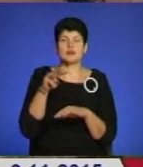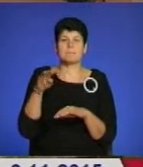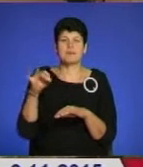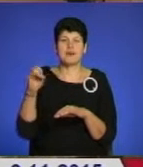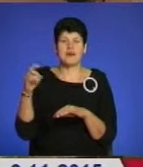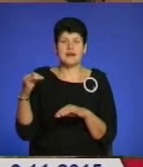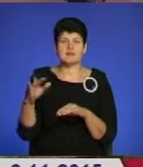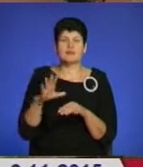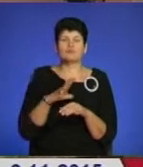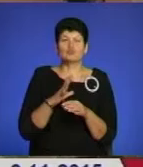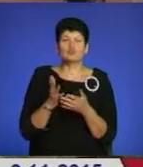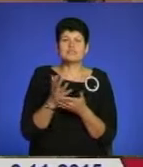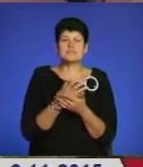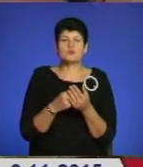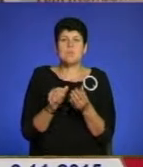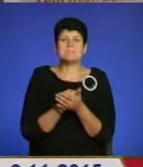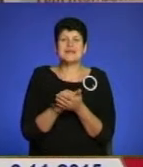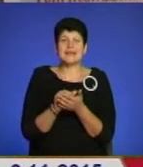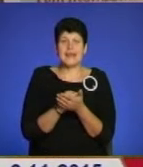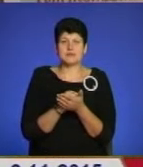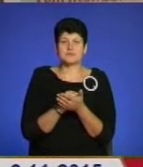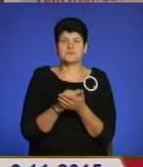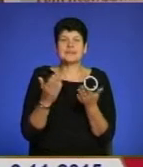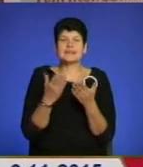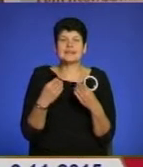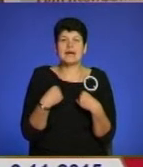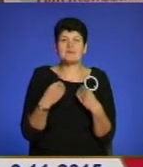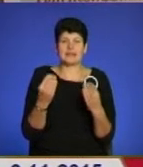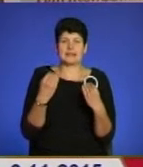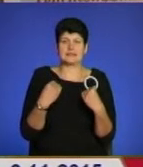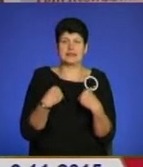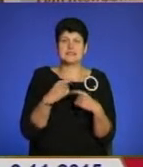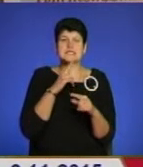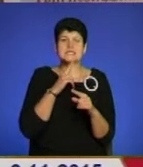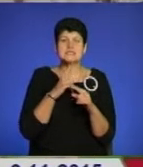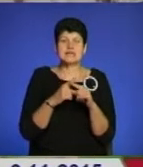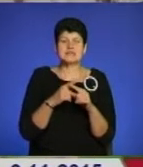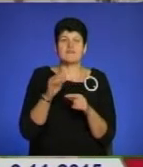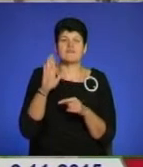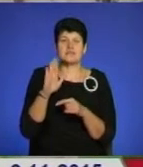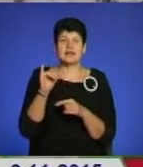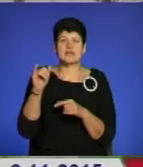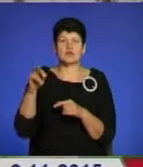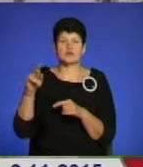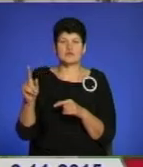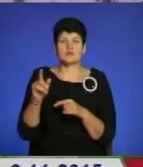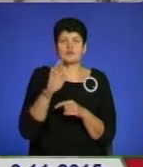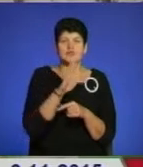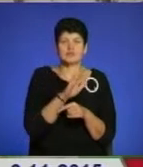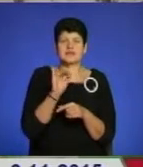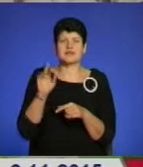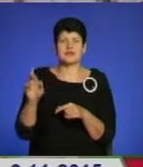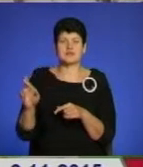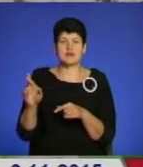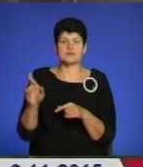було зібрано матеріали, які нам надали сестри Василя Ільковича, Володимира та